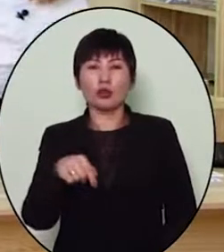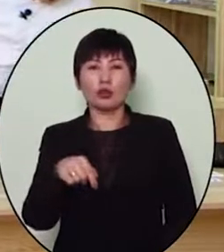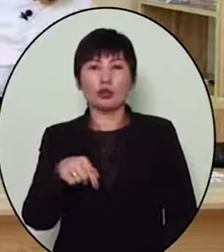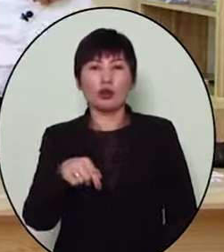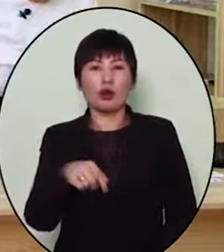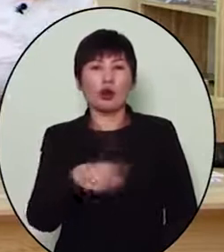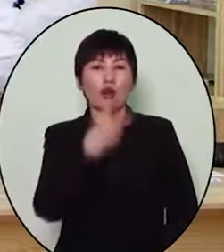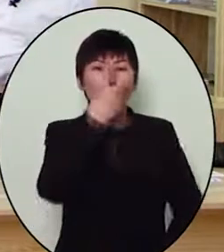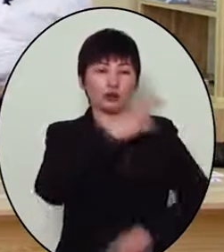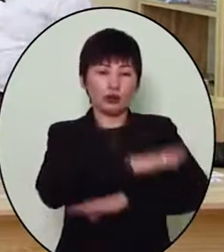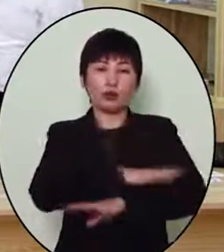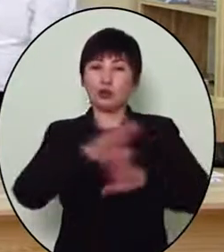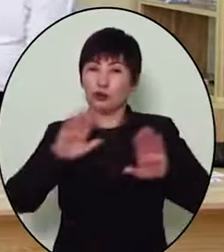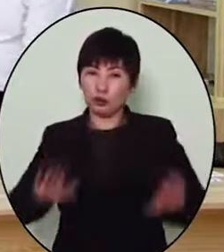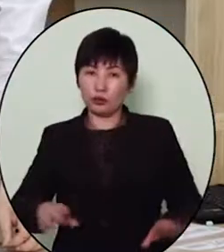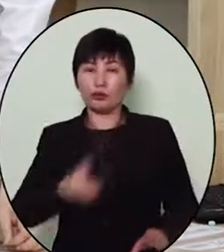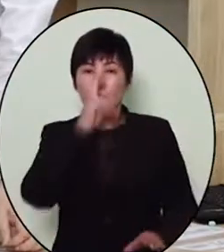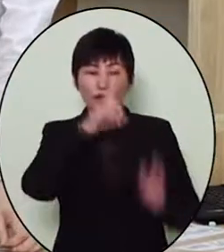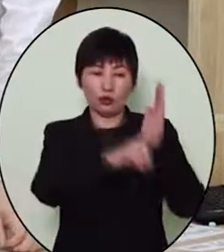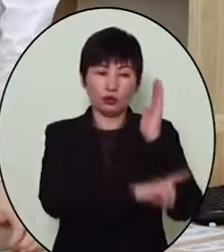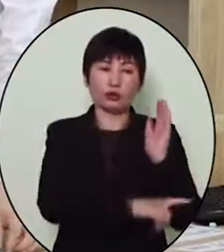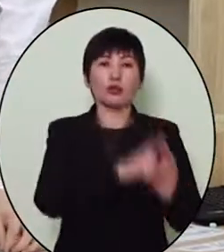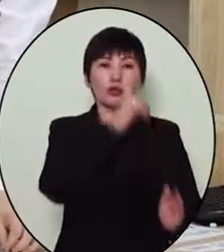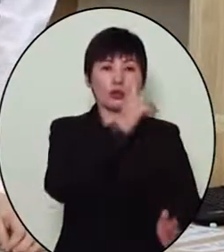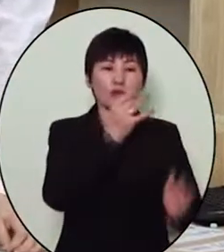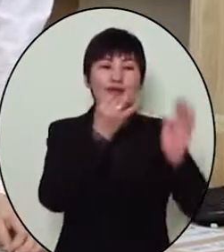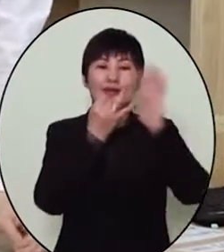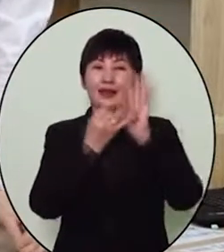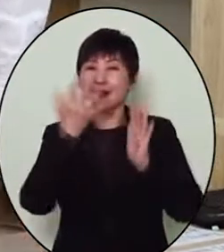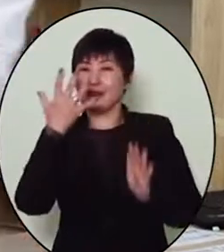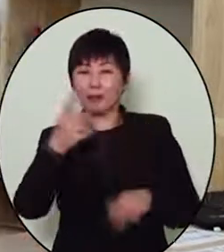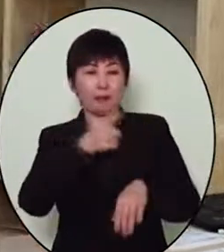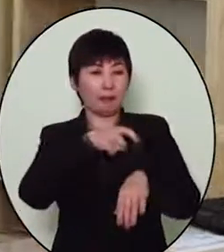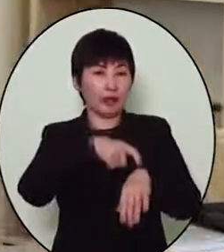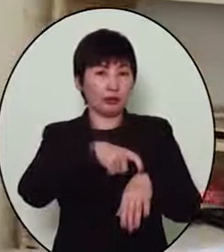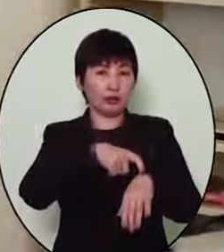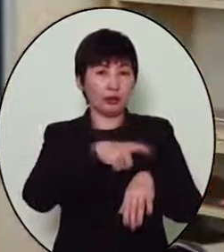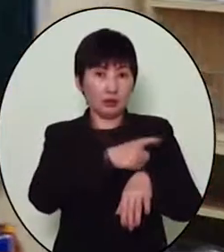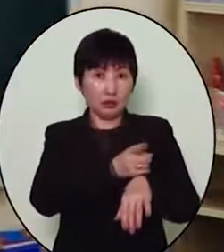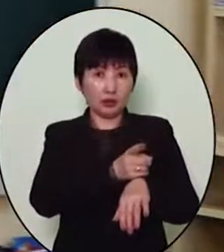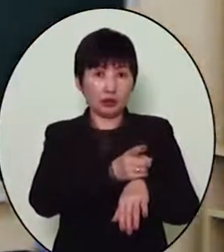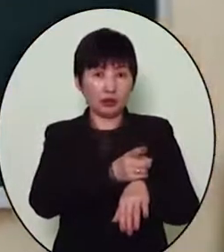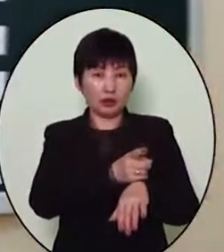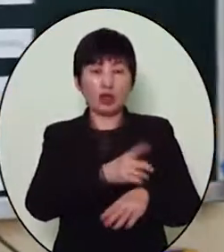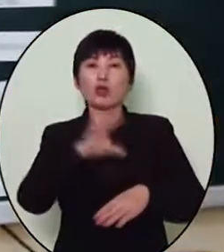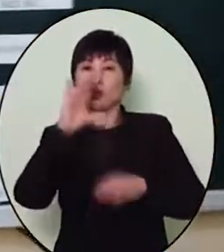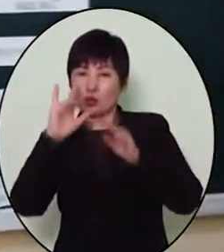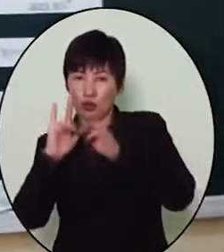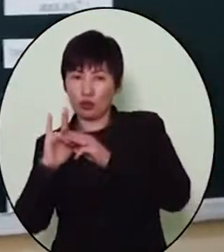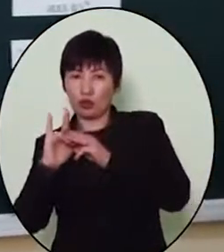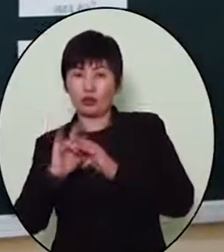Ойролцоогоор 2 дугаар ангийн сурагчид бид өдөрт 175 минут суудаг.